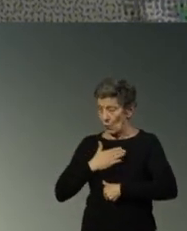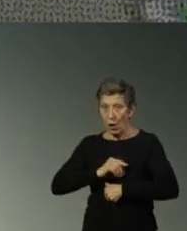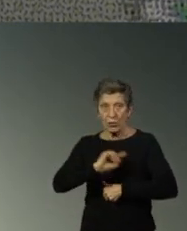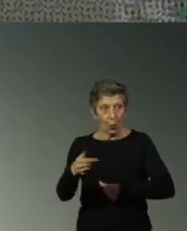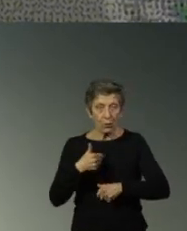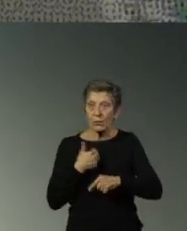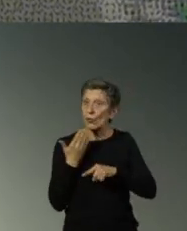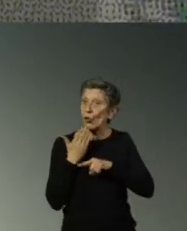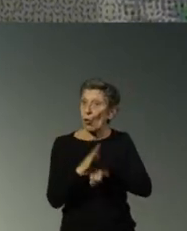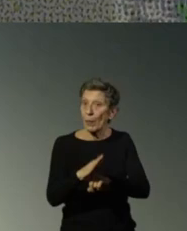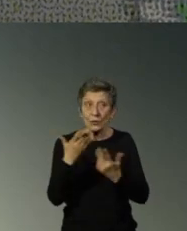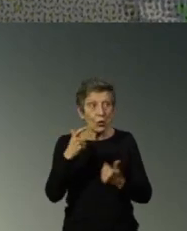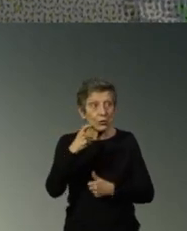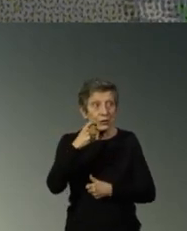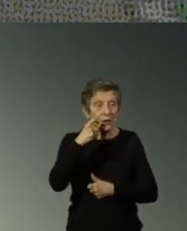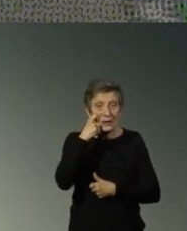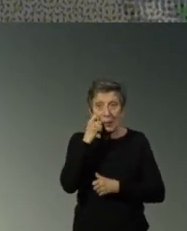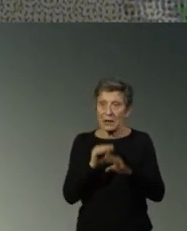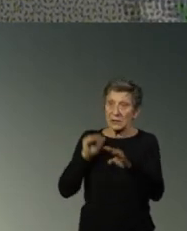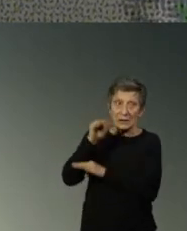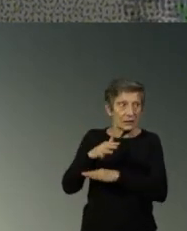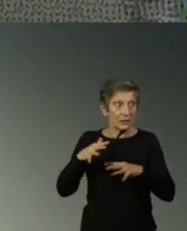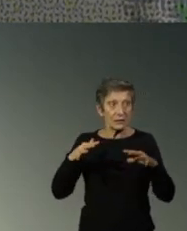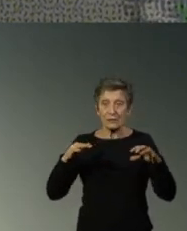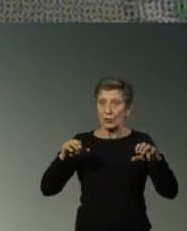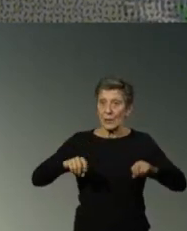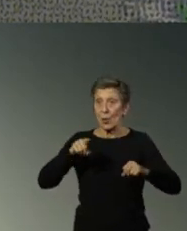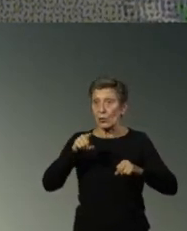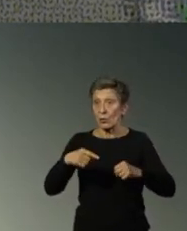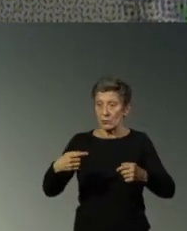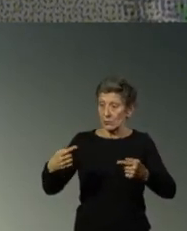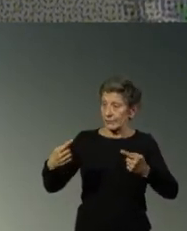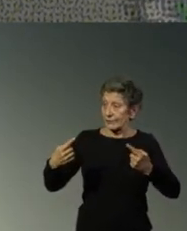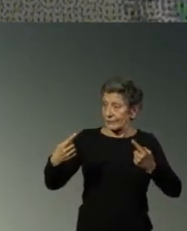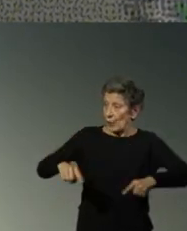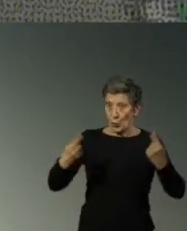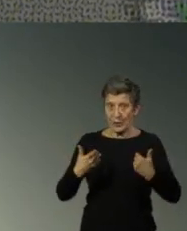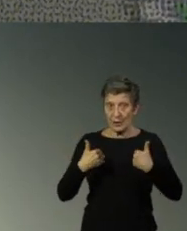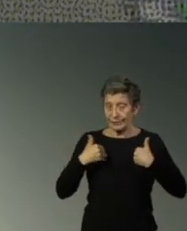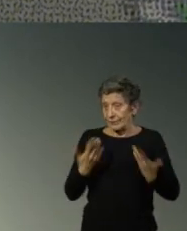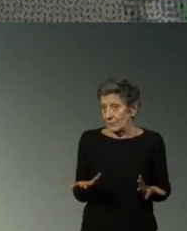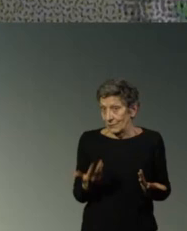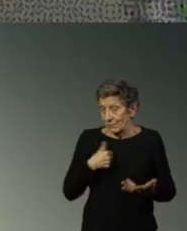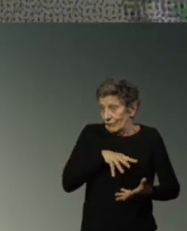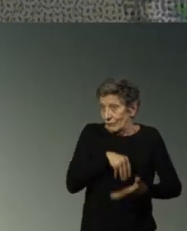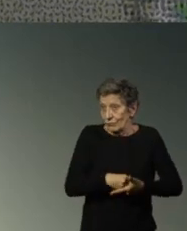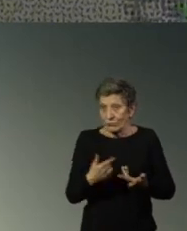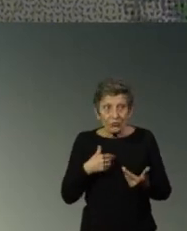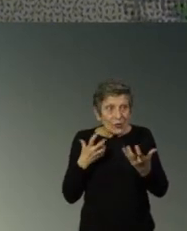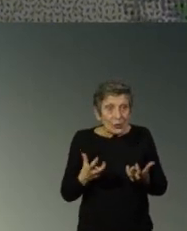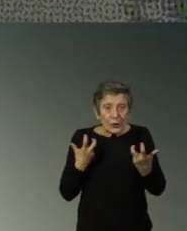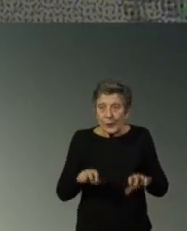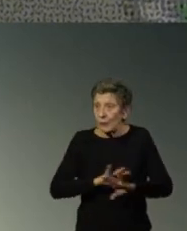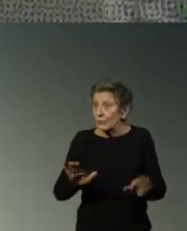représentante de l'espèce dominante, l'ennemi, que je le veuille ou pas. Je suis,